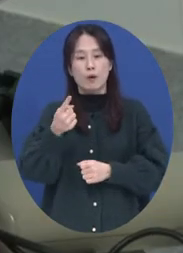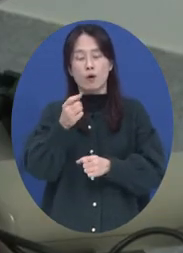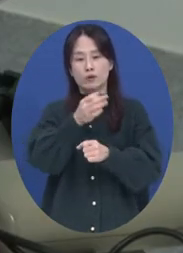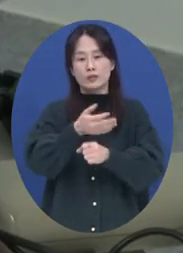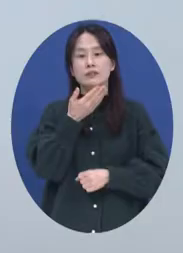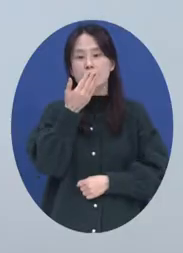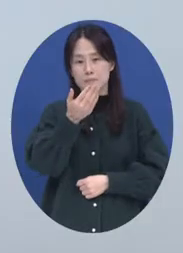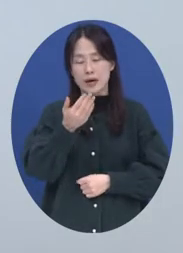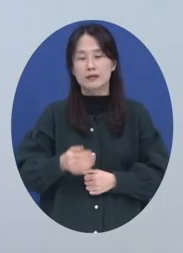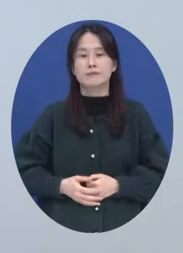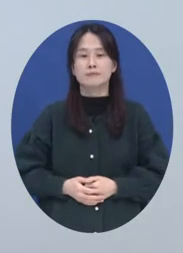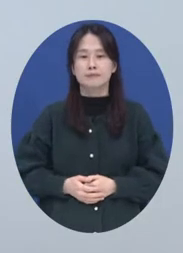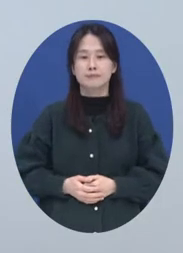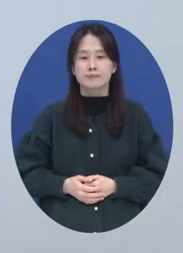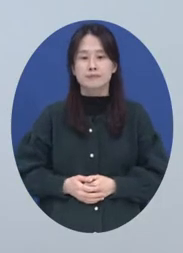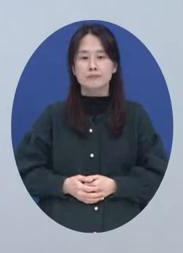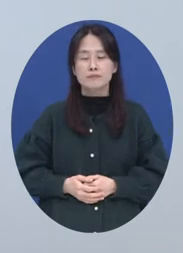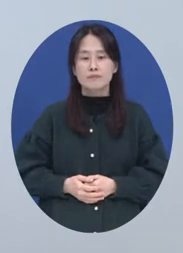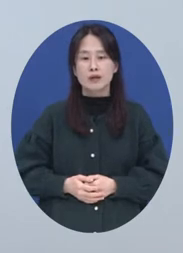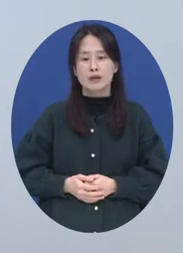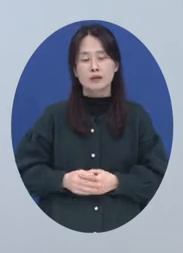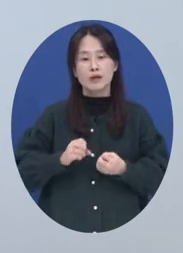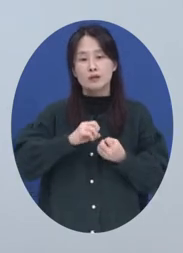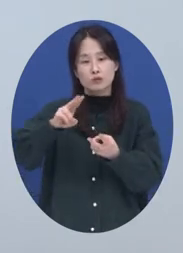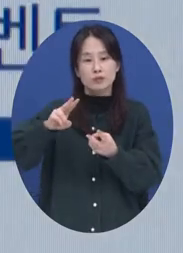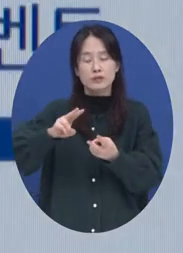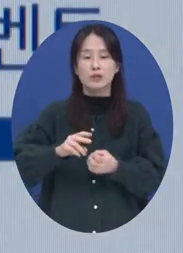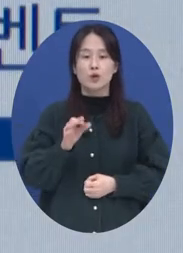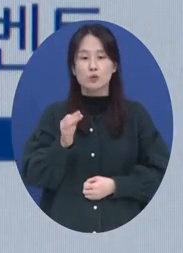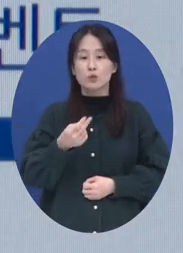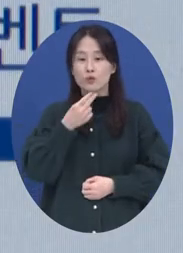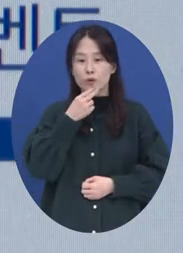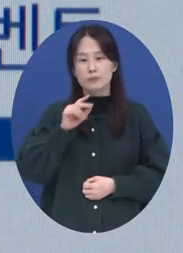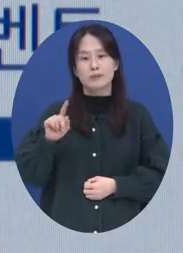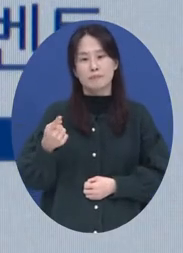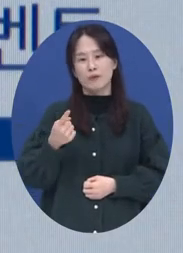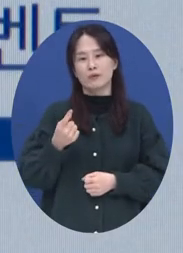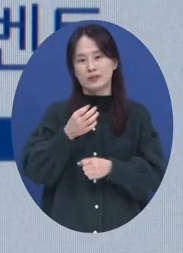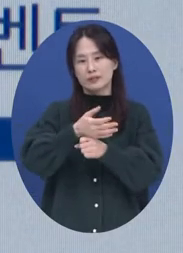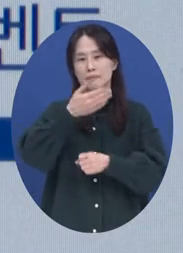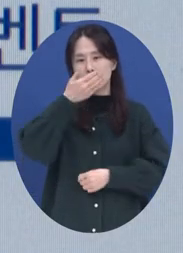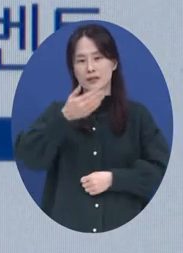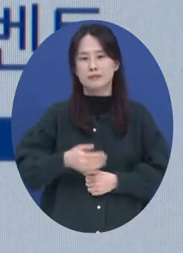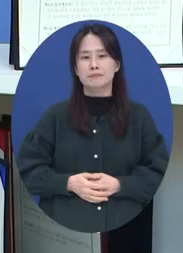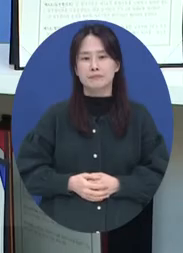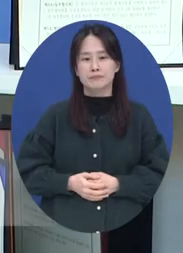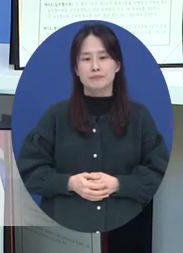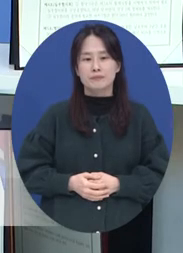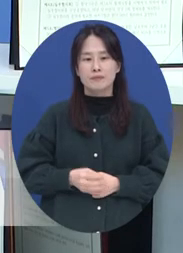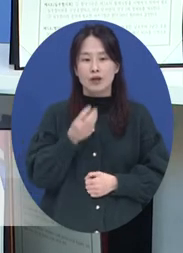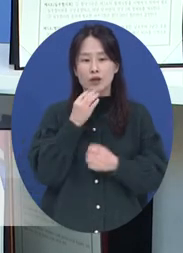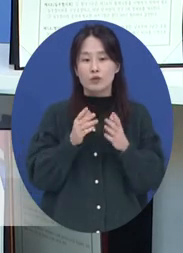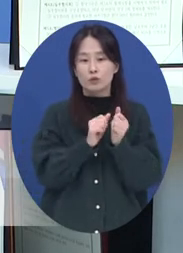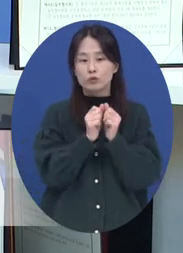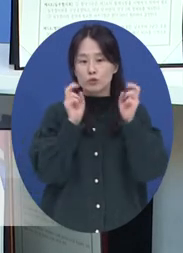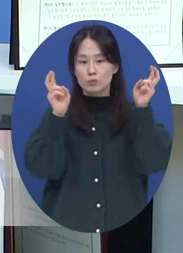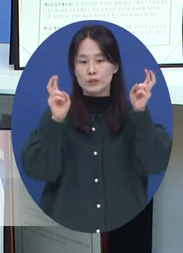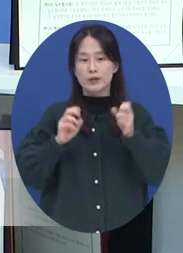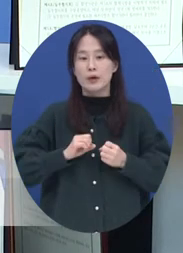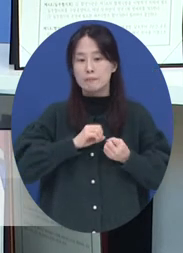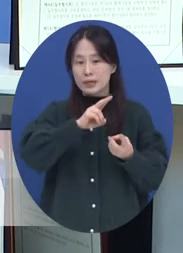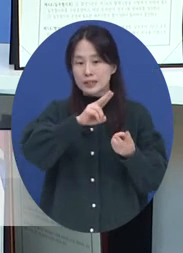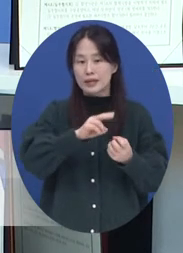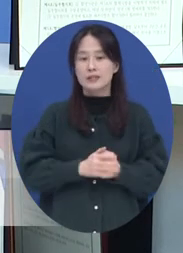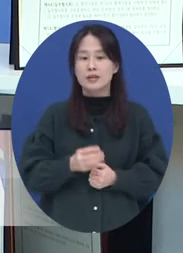판매중인 품질 좋은 경기 동 식품을 배송비 없이 단돈 100원에 살 수 있습니다 경의로 주식회사의 벨트